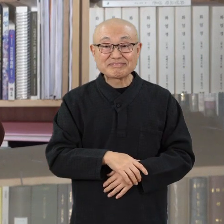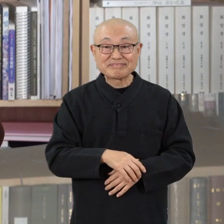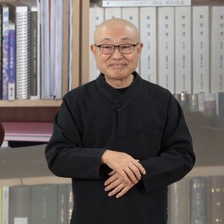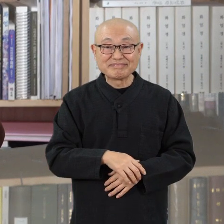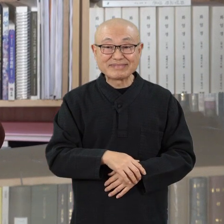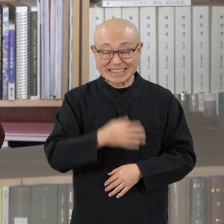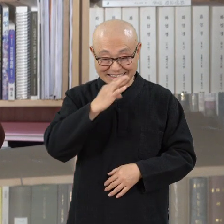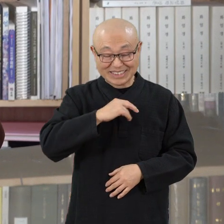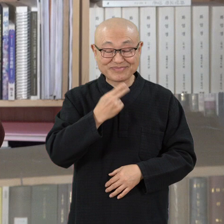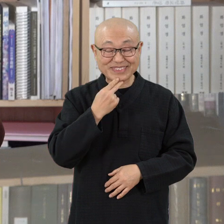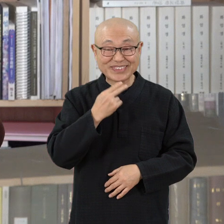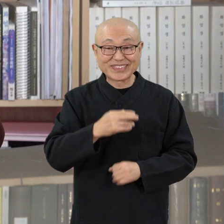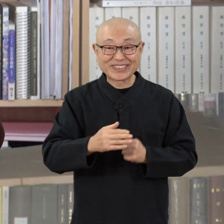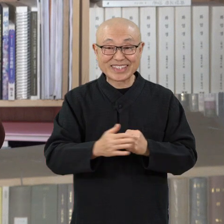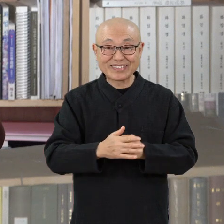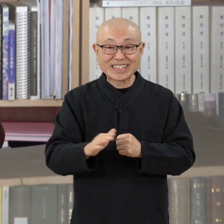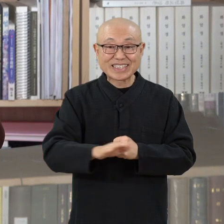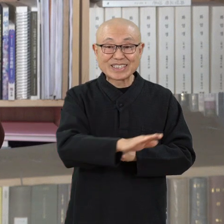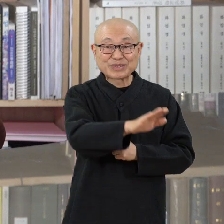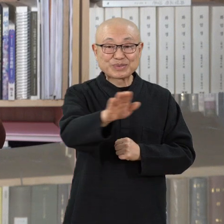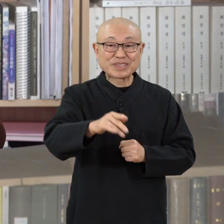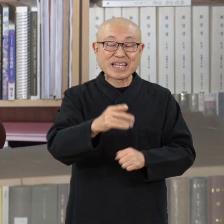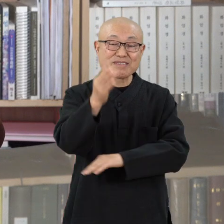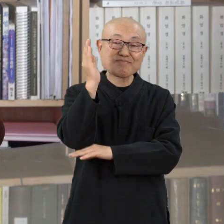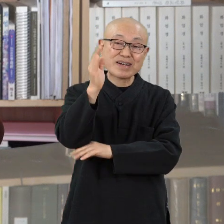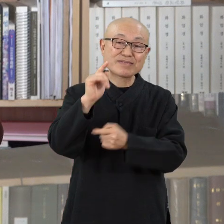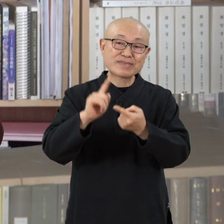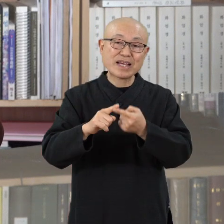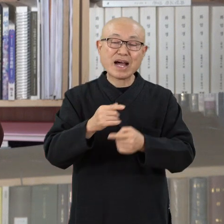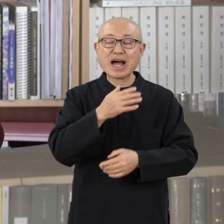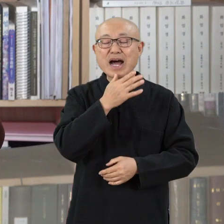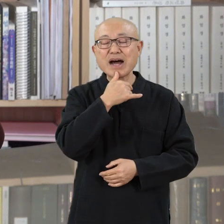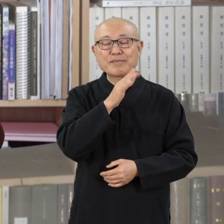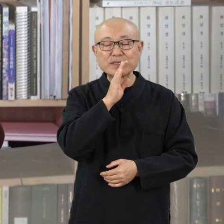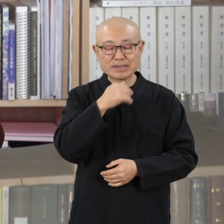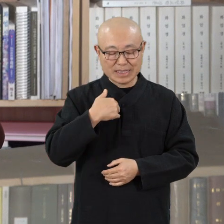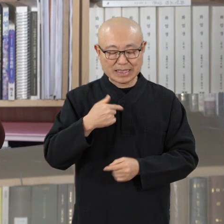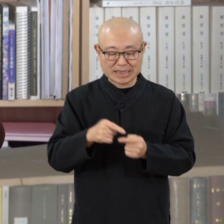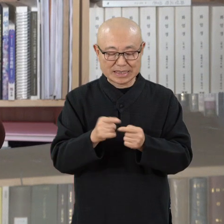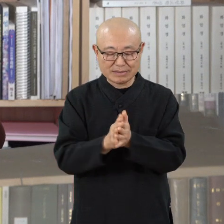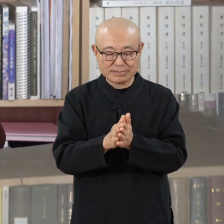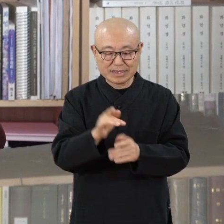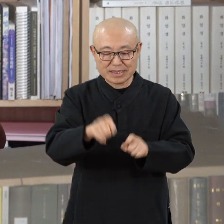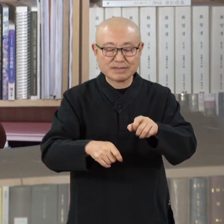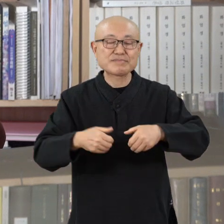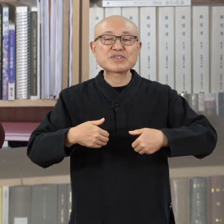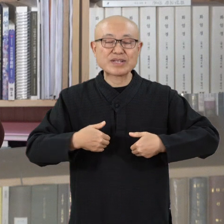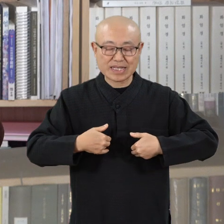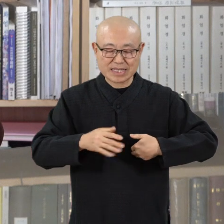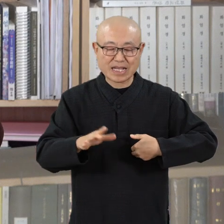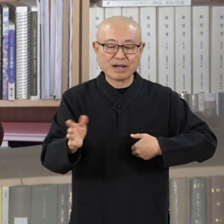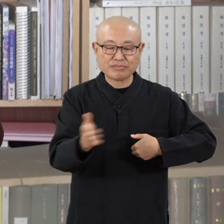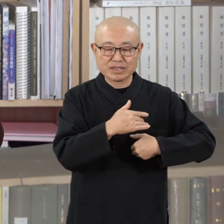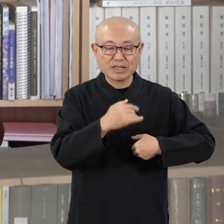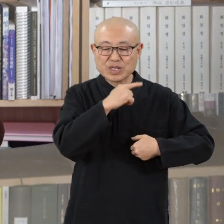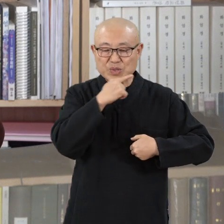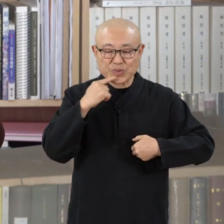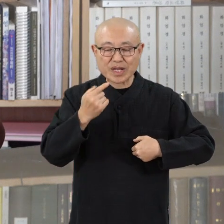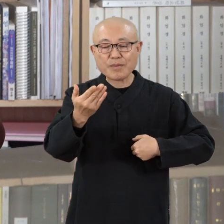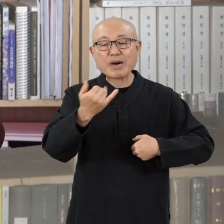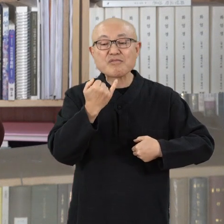이렇게 법구경을 통해서 이런 말씀을 한번 실천해보자. 나부터 좀